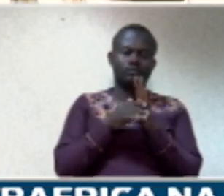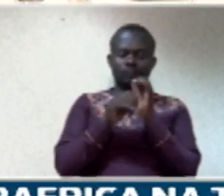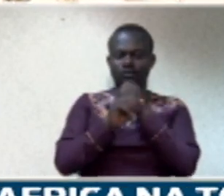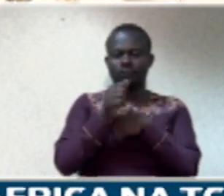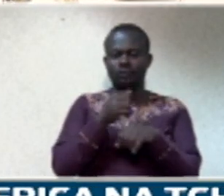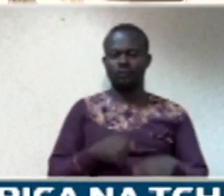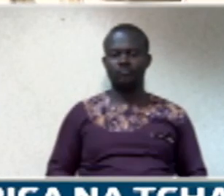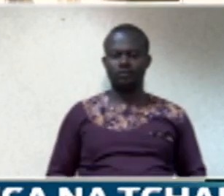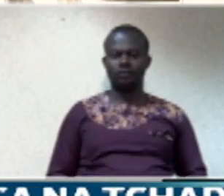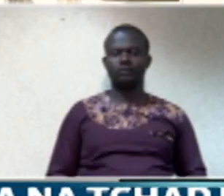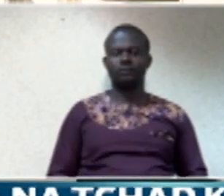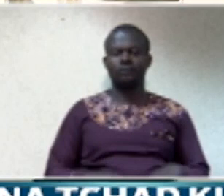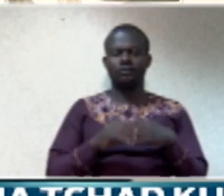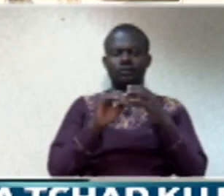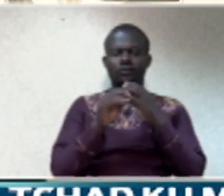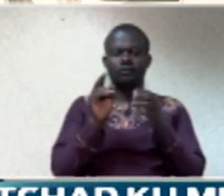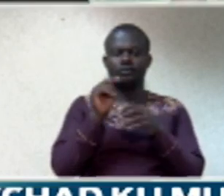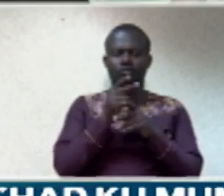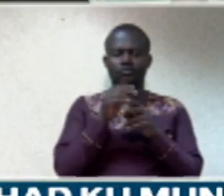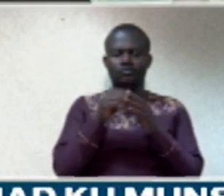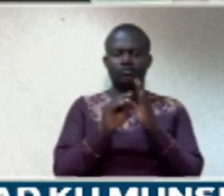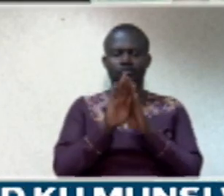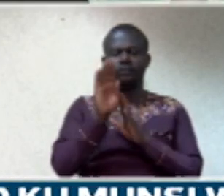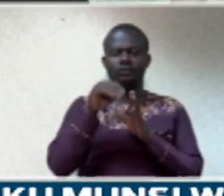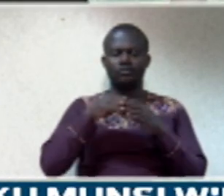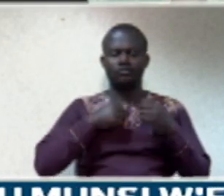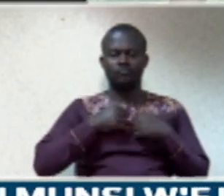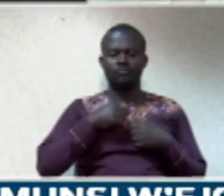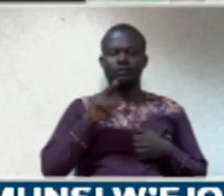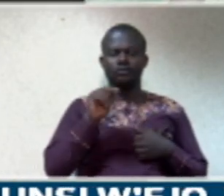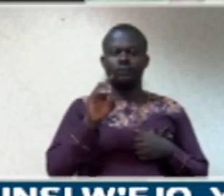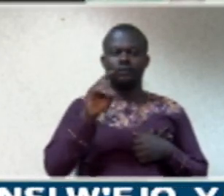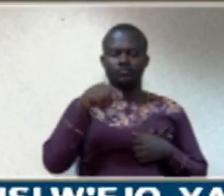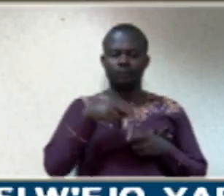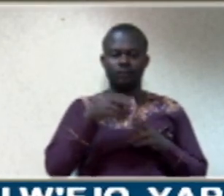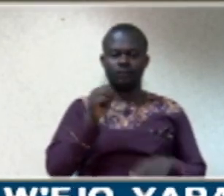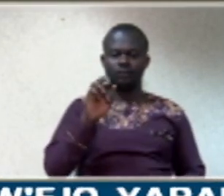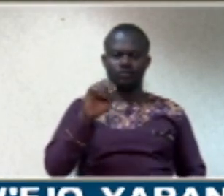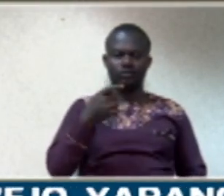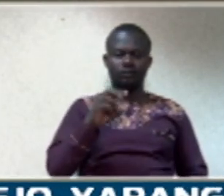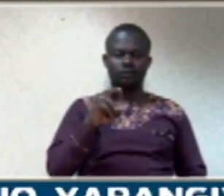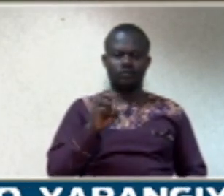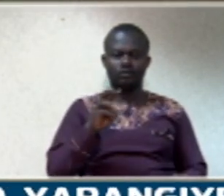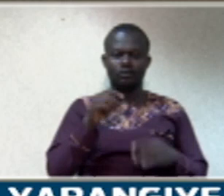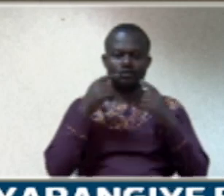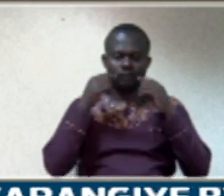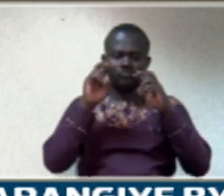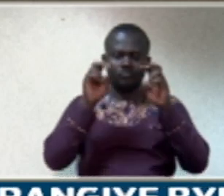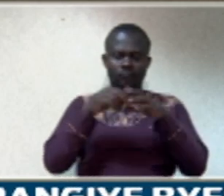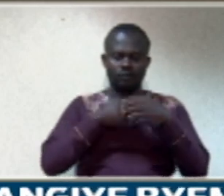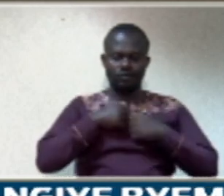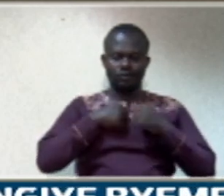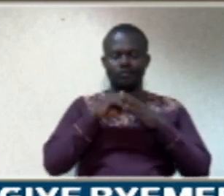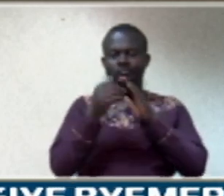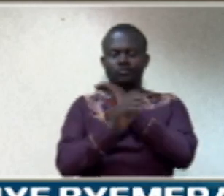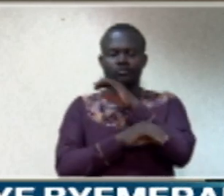y'ibikorwa umuyobozi w'ishami ry'umuryango w'abibumbye ryita ku iterambere mu Rwanda UNDP Maxwell Gomela yemeza ko ha mu Rwanda no muri